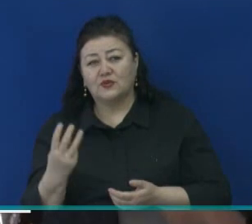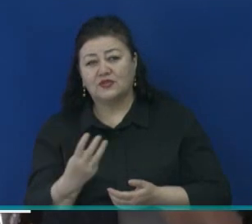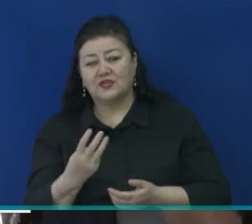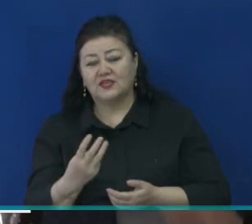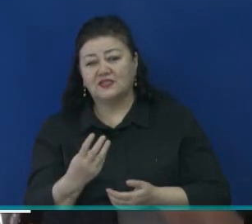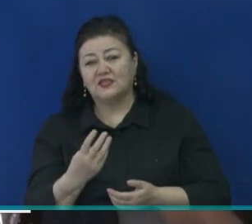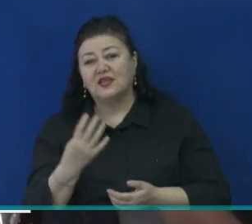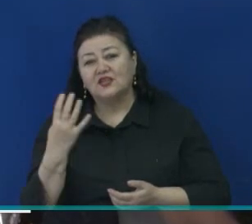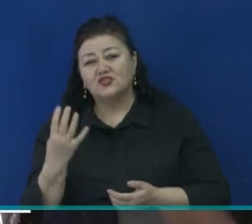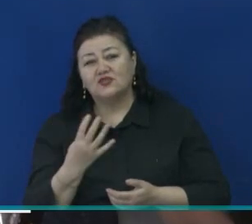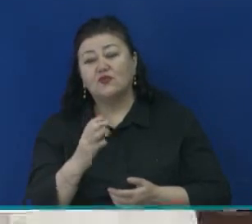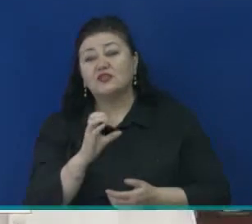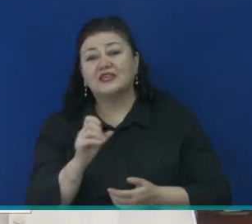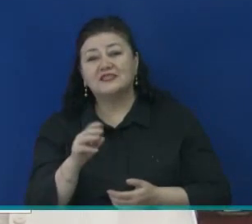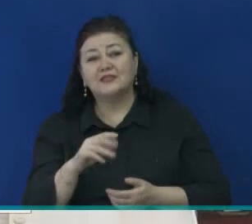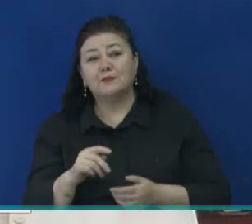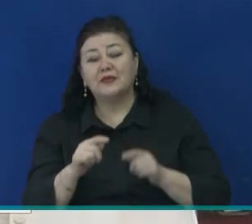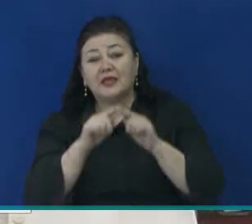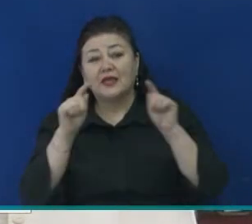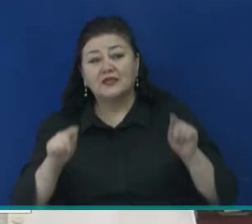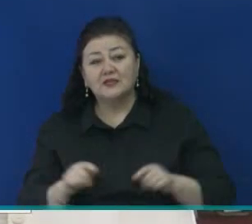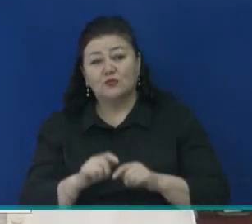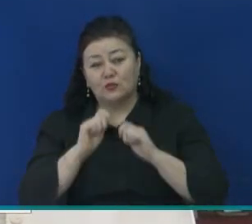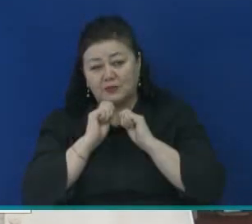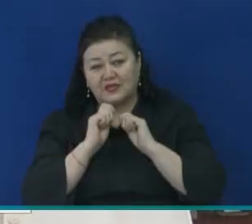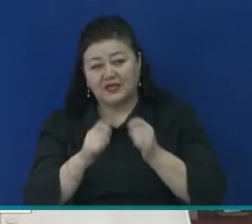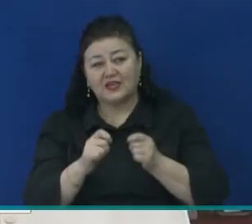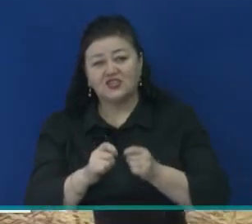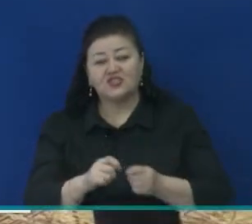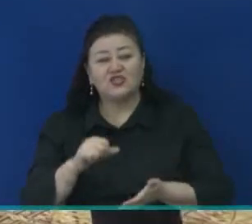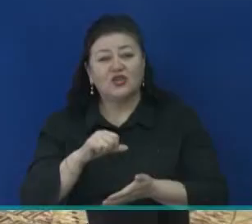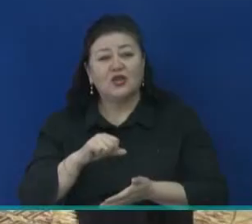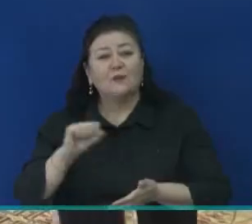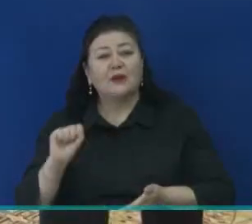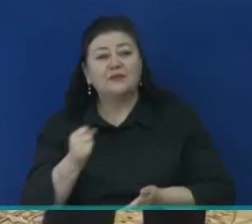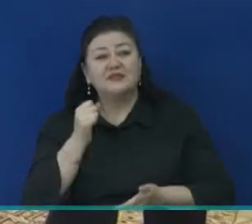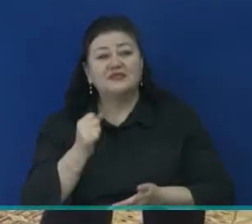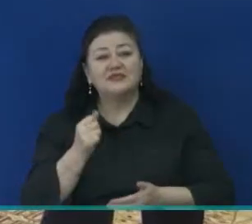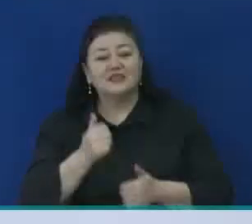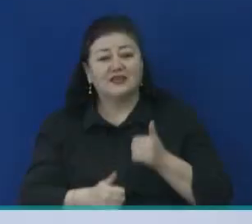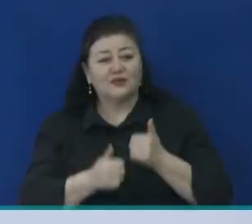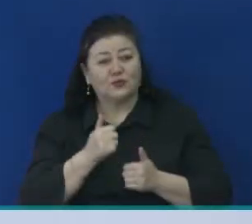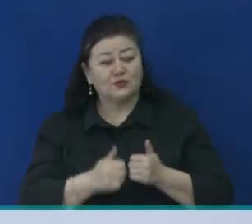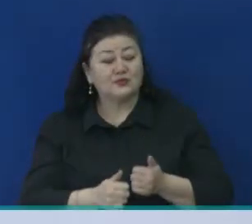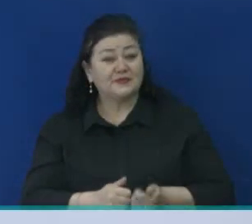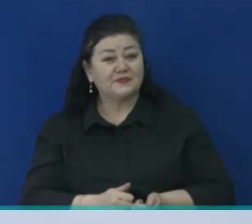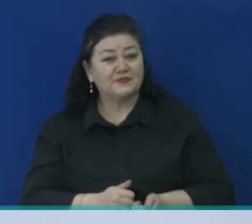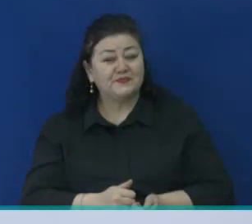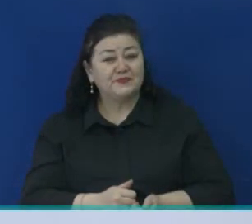дәрежелі дипломдармен және бағалы сыйлықтармен марапатталды. Арайлым Малиханова, Айдос Айтқалиев, Семей телеарнасы.